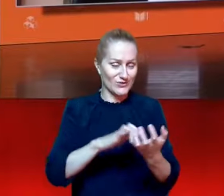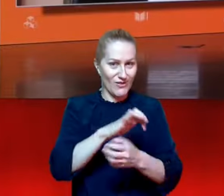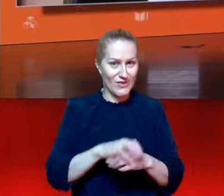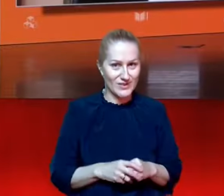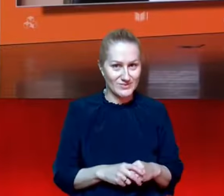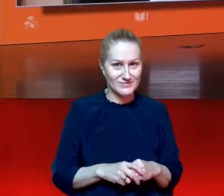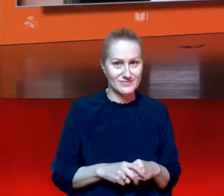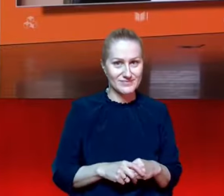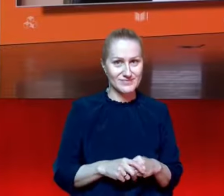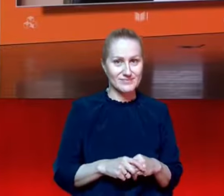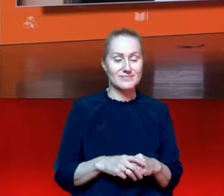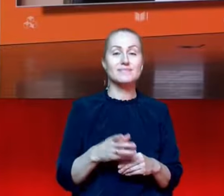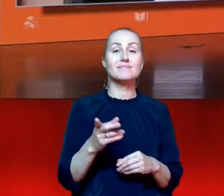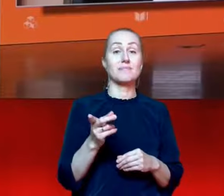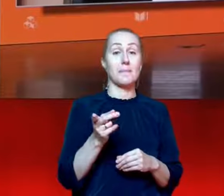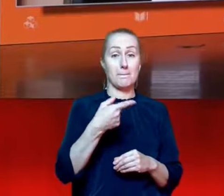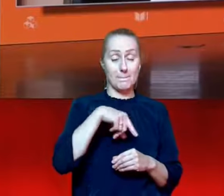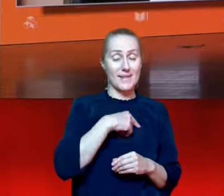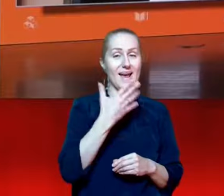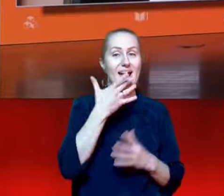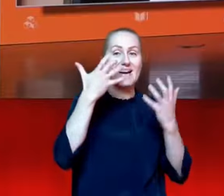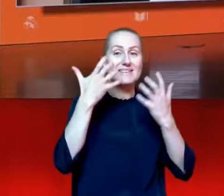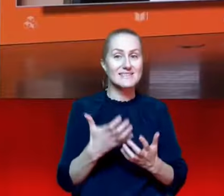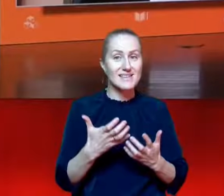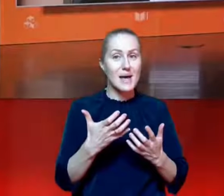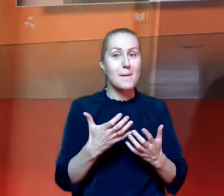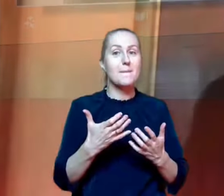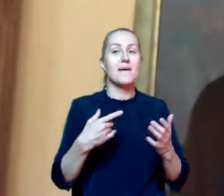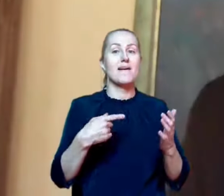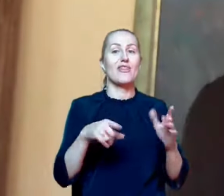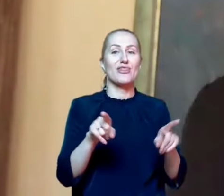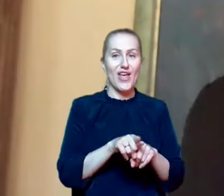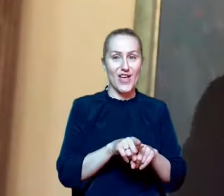powstała również taka platforma